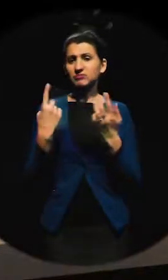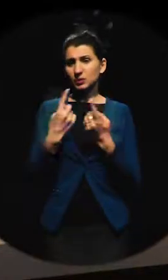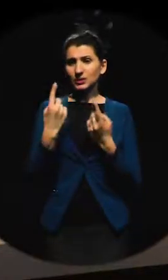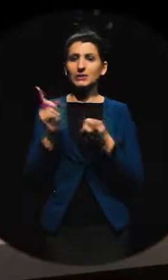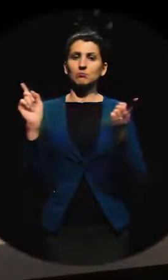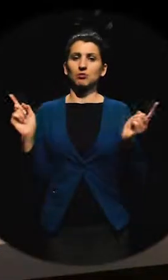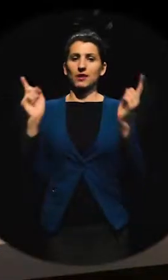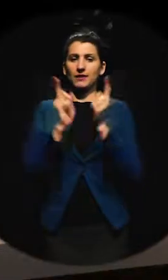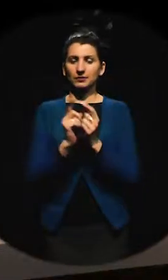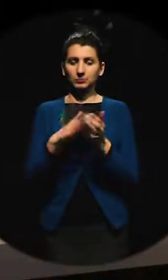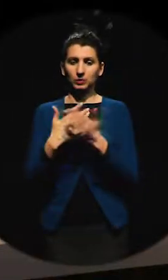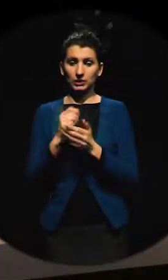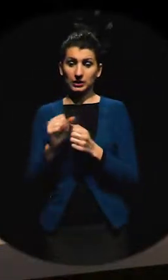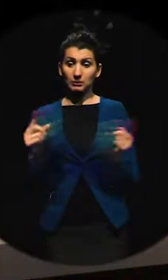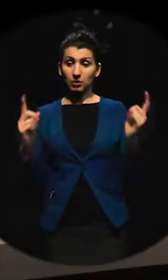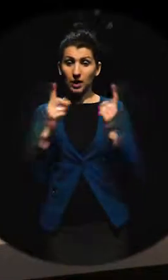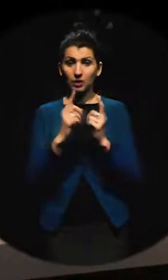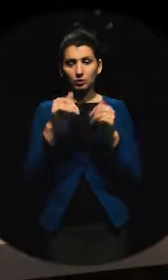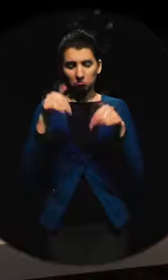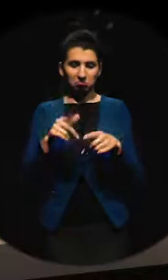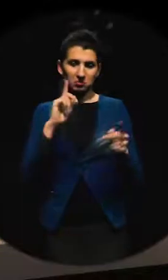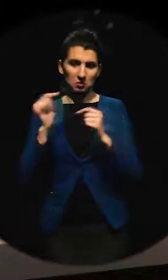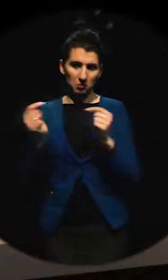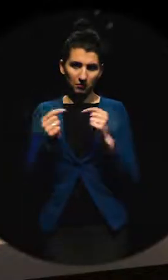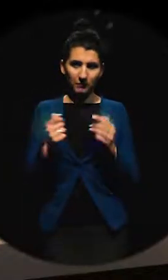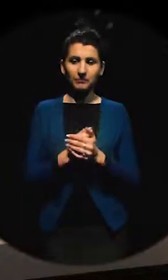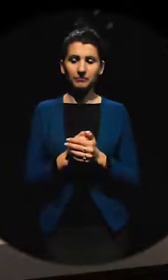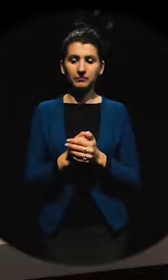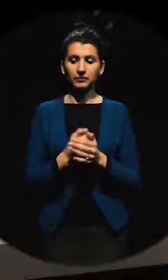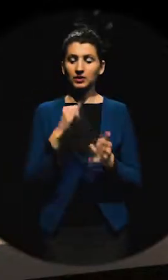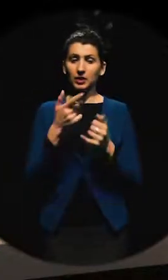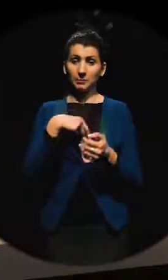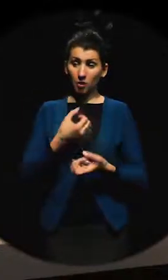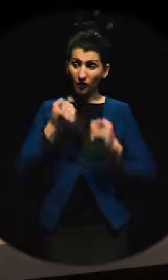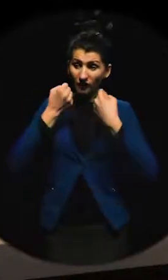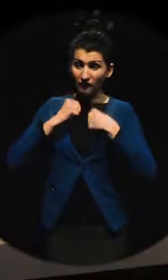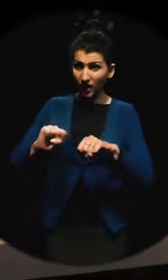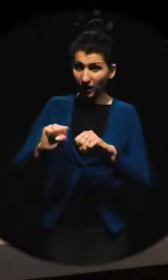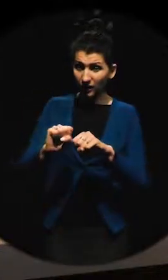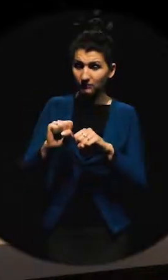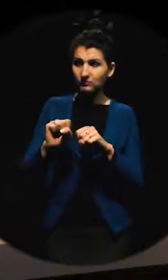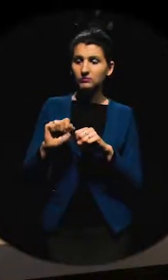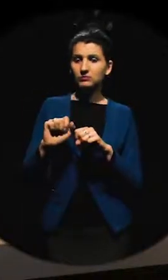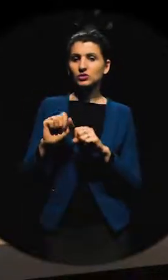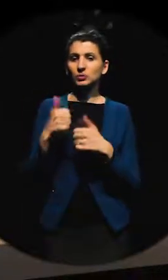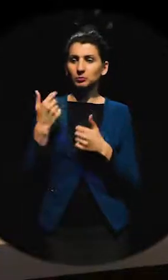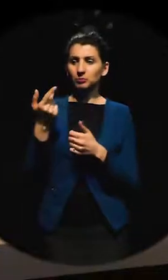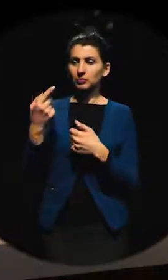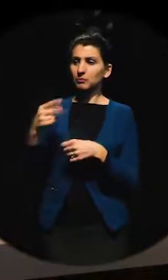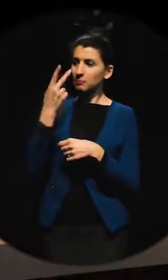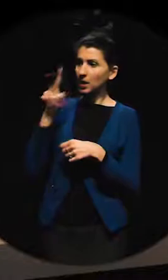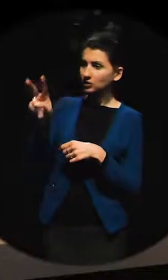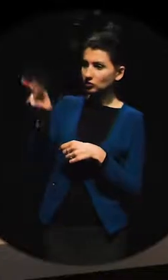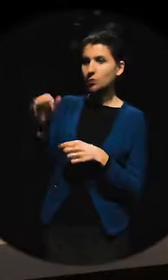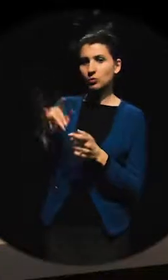spotkania. Jeżeli tylko pozwolimy sobie, czy odważymy się na to, żeby nie spuszczać wzroku, bo tak naprawdę